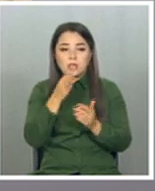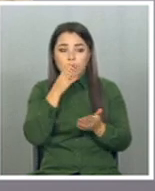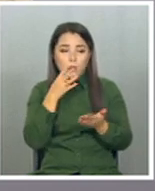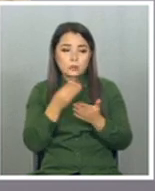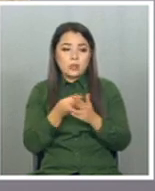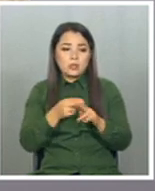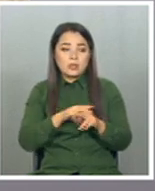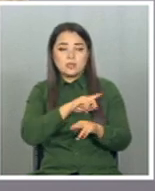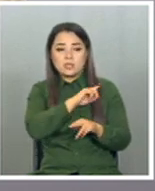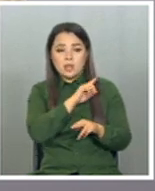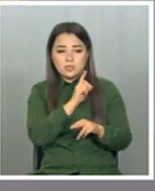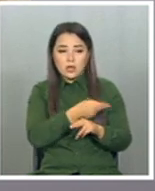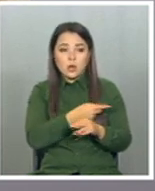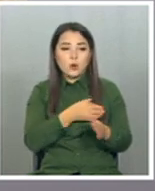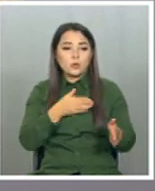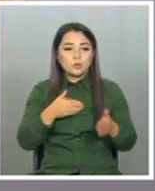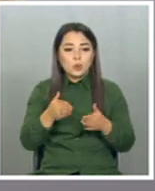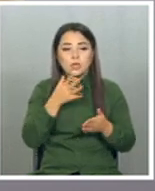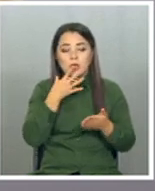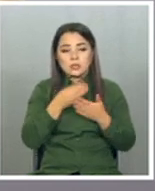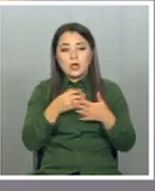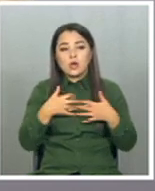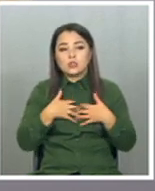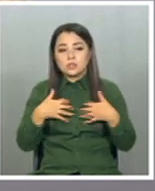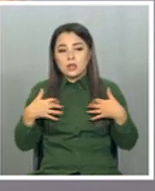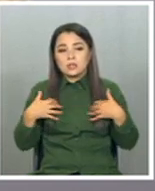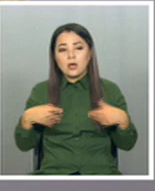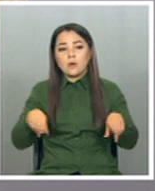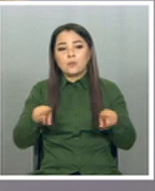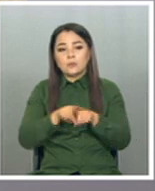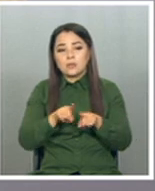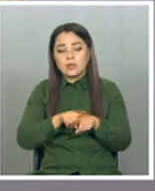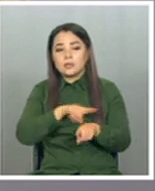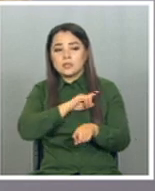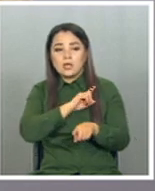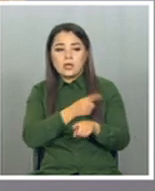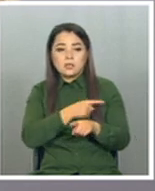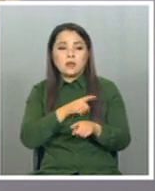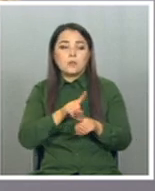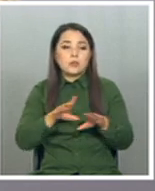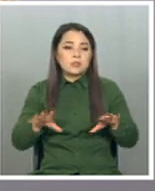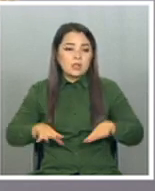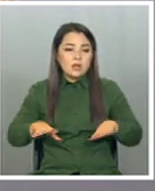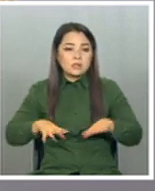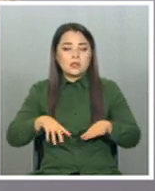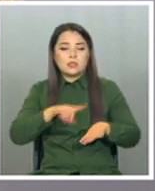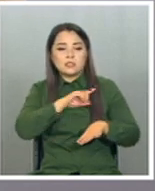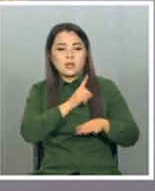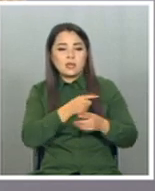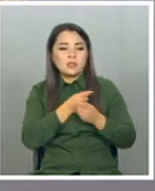өзінің ерлігін жолбарыспен аюға, өрлігін асау тайға теңейді.